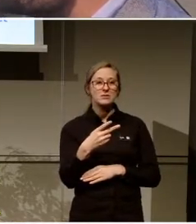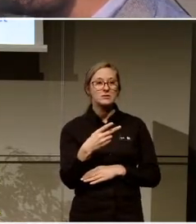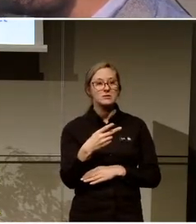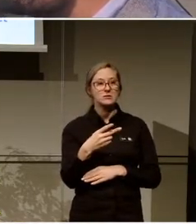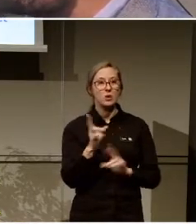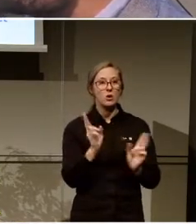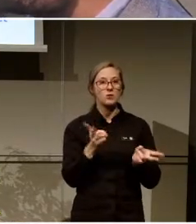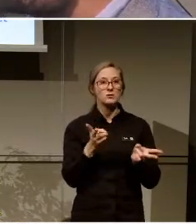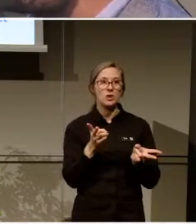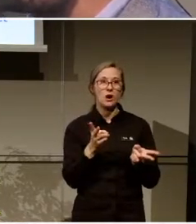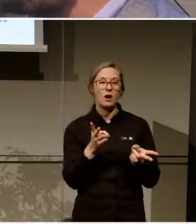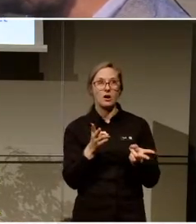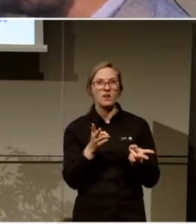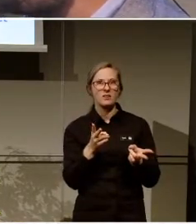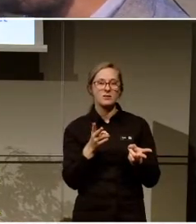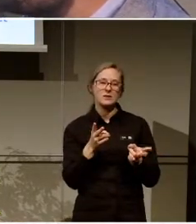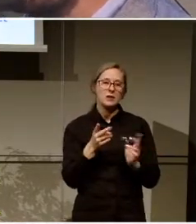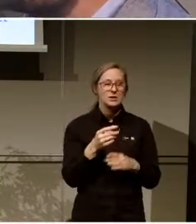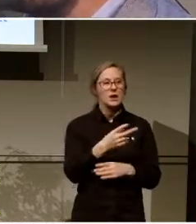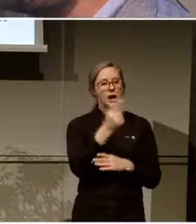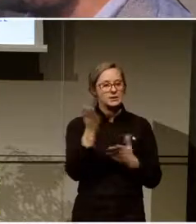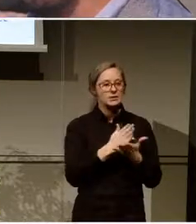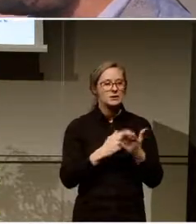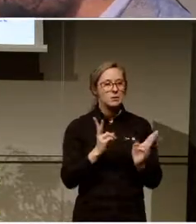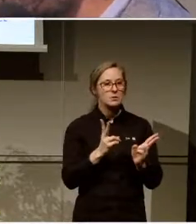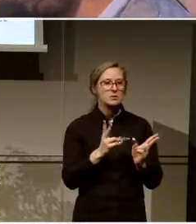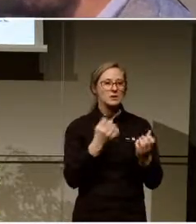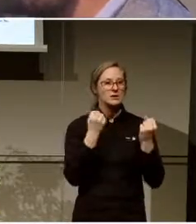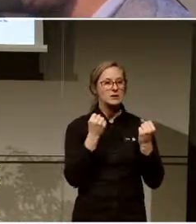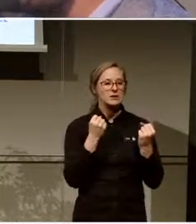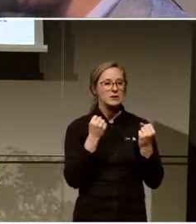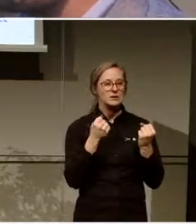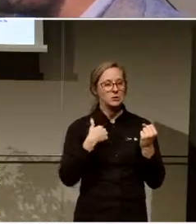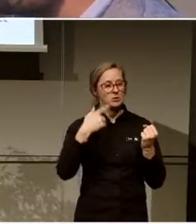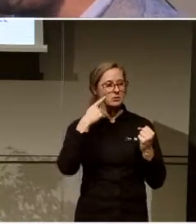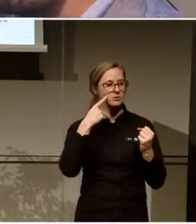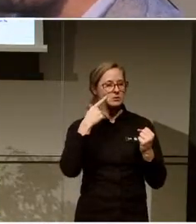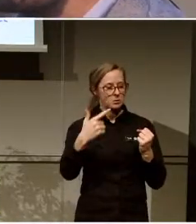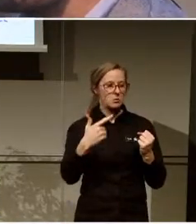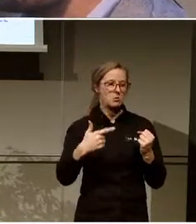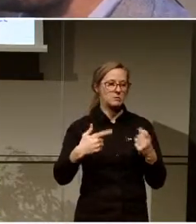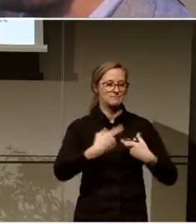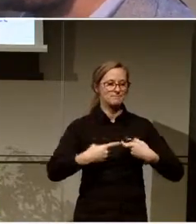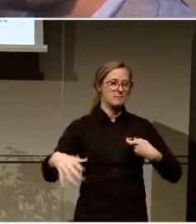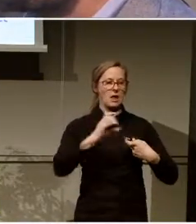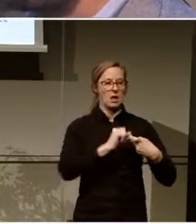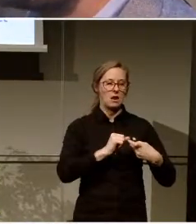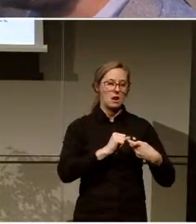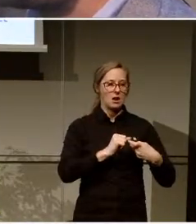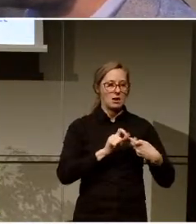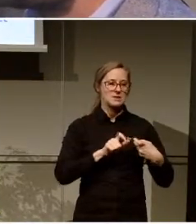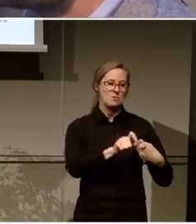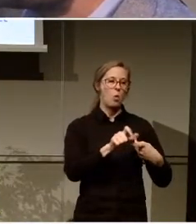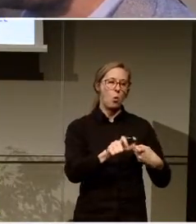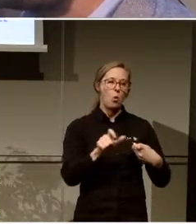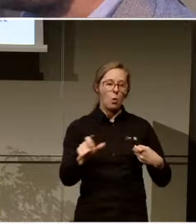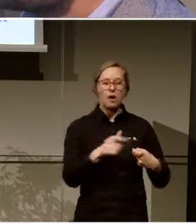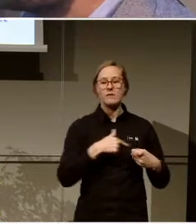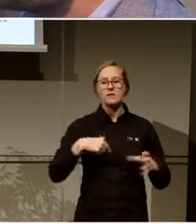andra lägesbilden, är oerhört centralt, och det tror jag liksom egentligen alla spår kommer in på. Att vi behöver